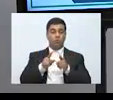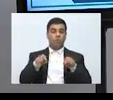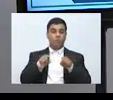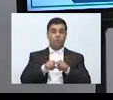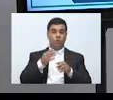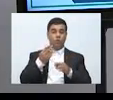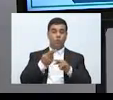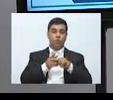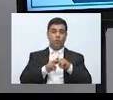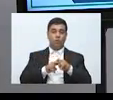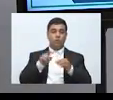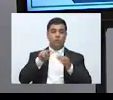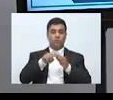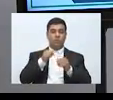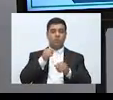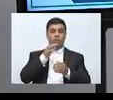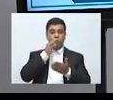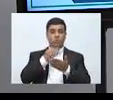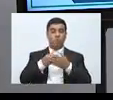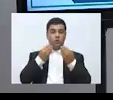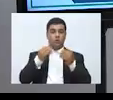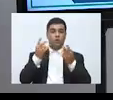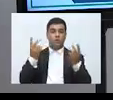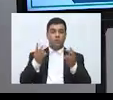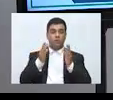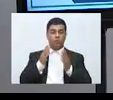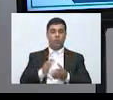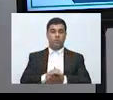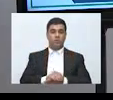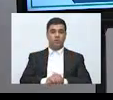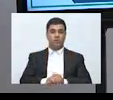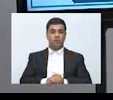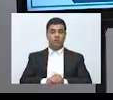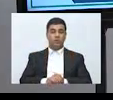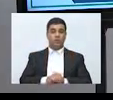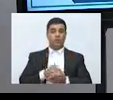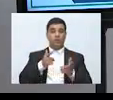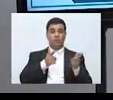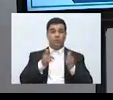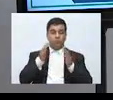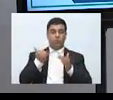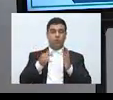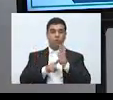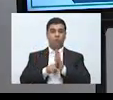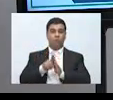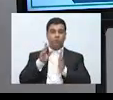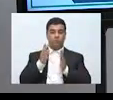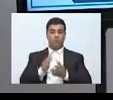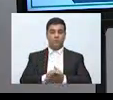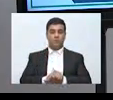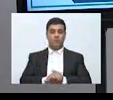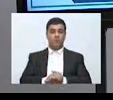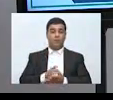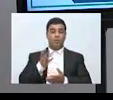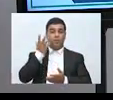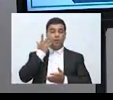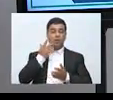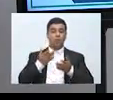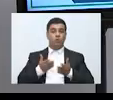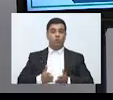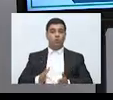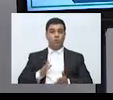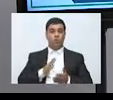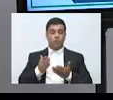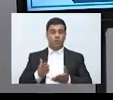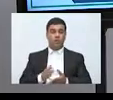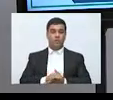сўз бирикмаси билан жавоб беришингиз лозим бўлади. Тайёр бўлсангиз бошлаймиз. Қачон туғилган?